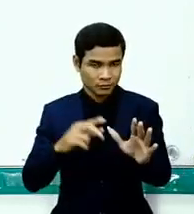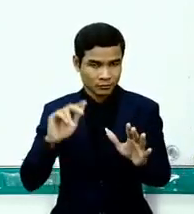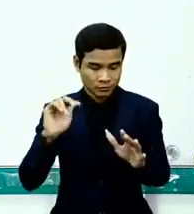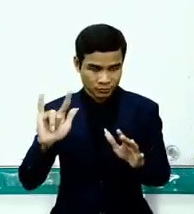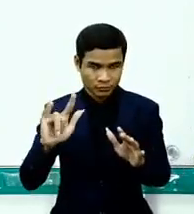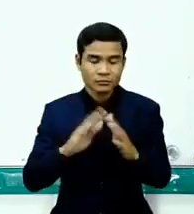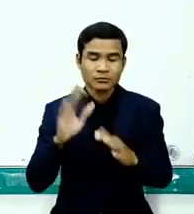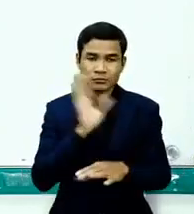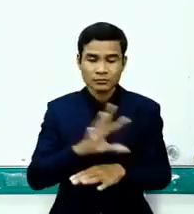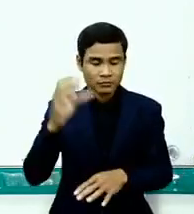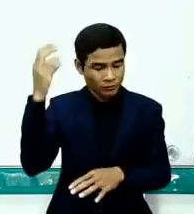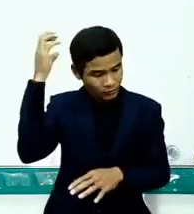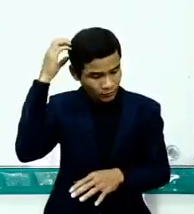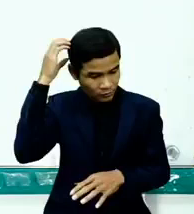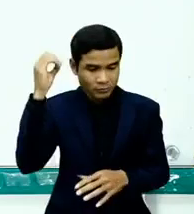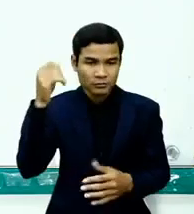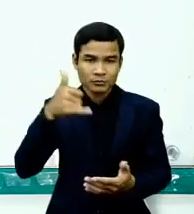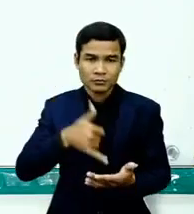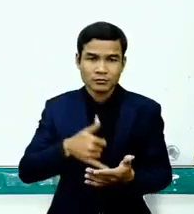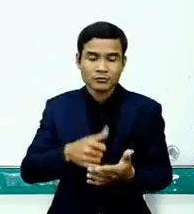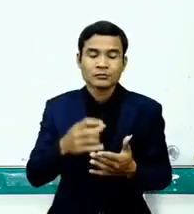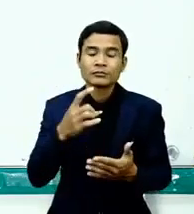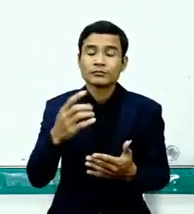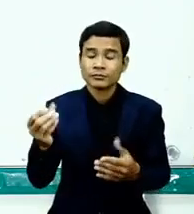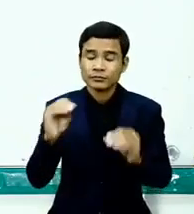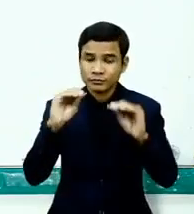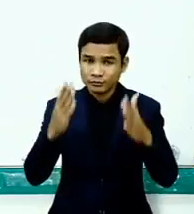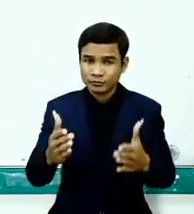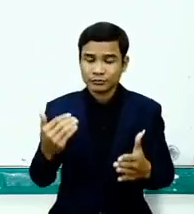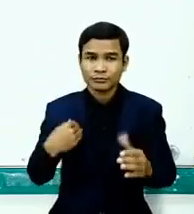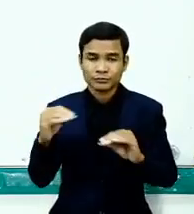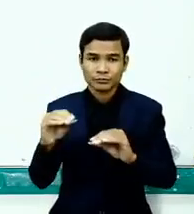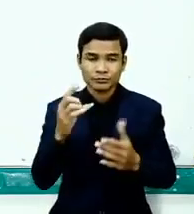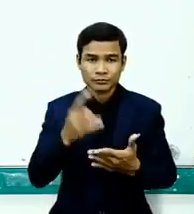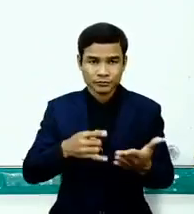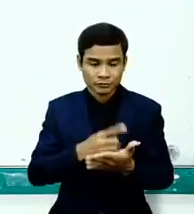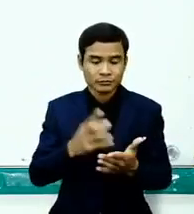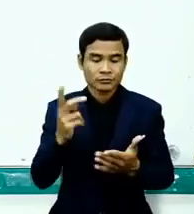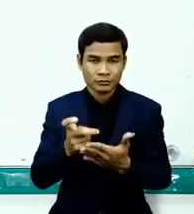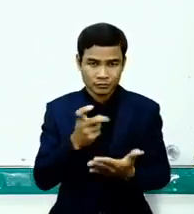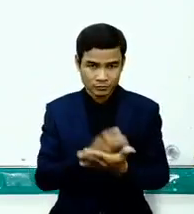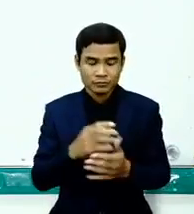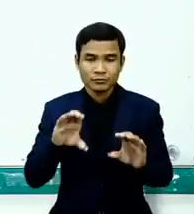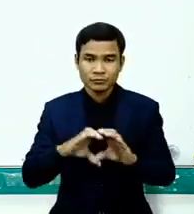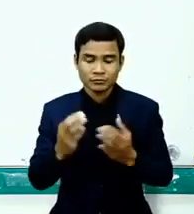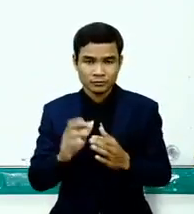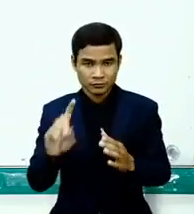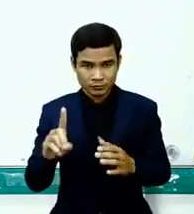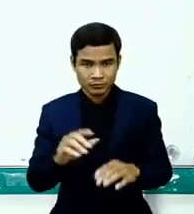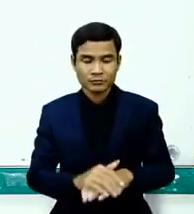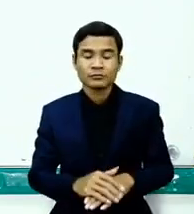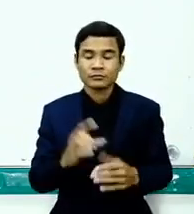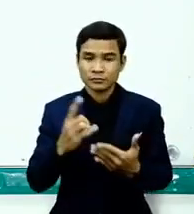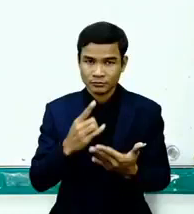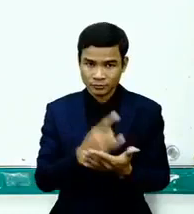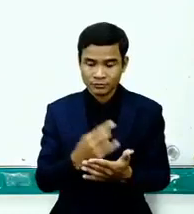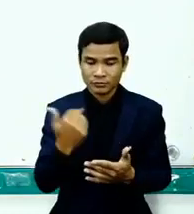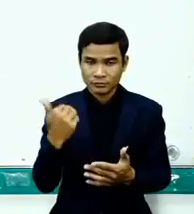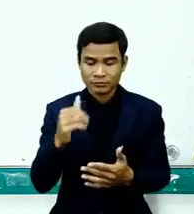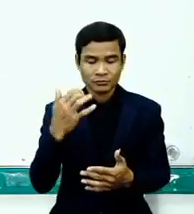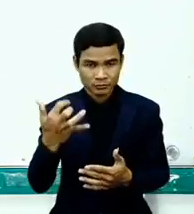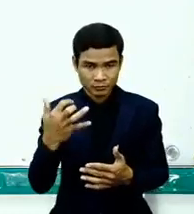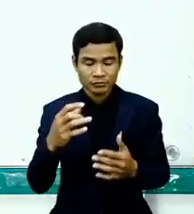លើខេត្តកំពង់ចាមចាសថ្ងៃនេះផងដែរនាងខ្ញុំនឹងលើកយកមុខវិជ្ជាគណិតវិទ្យាថ្នាក់ទី1មេរៀន